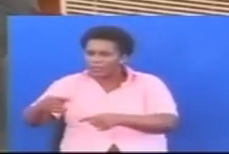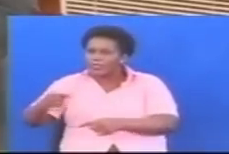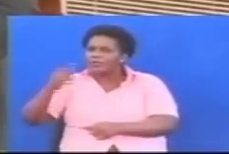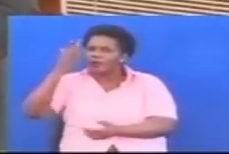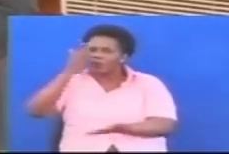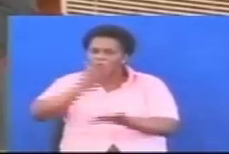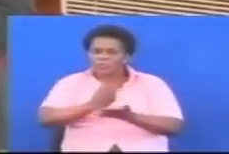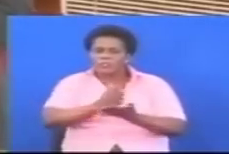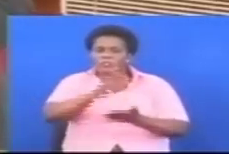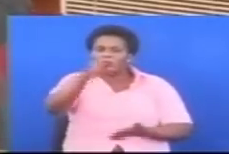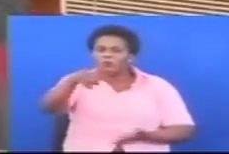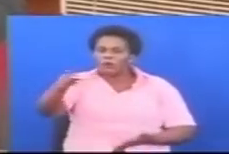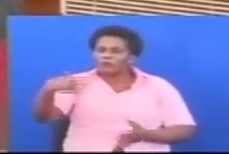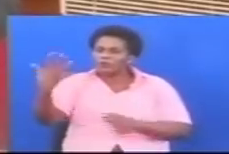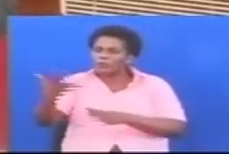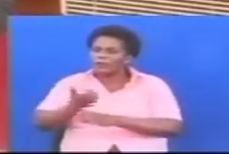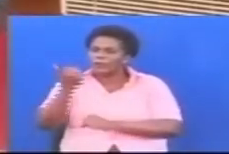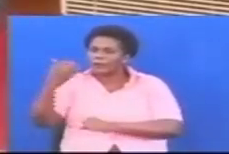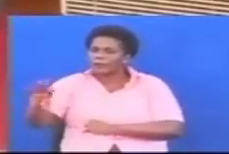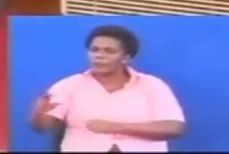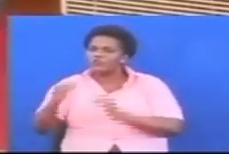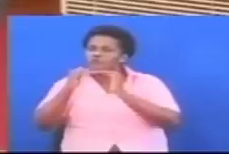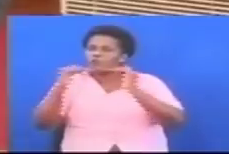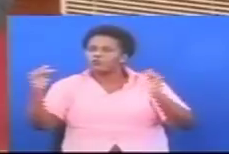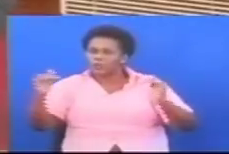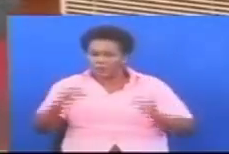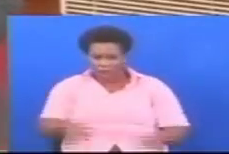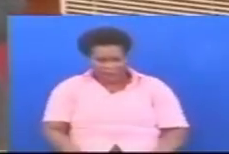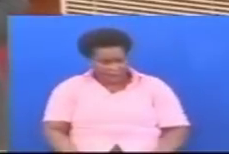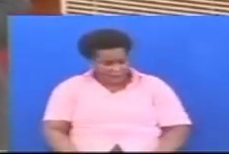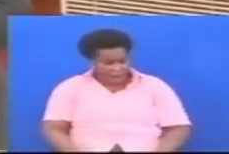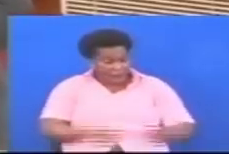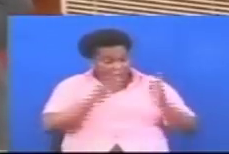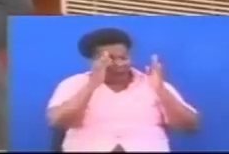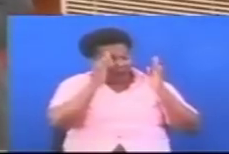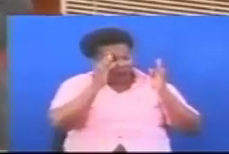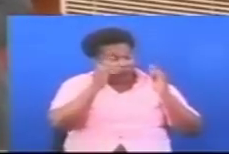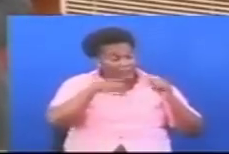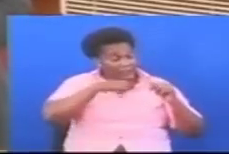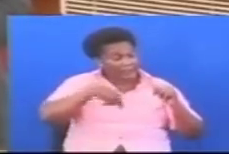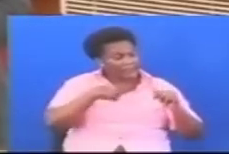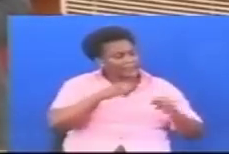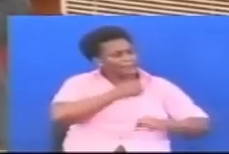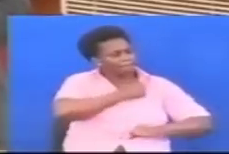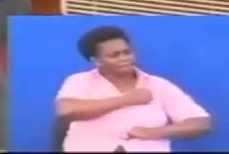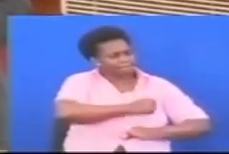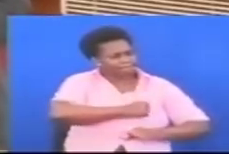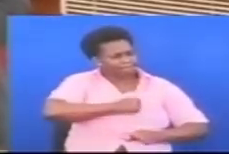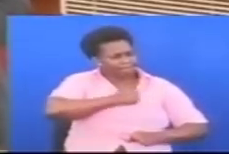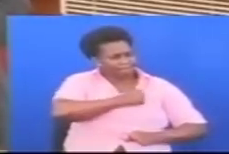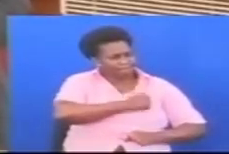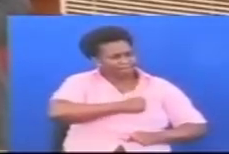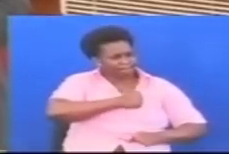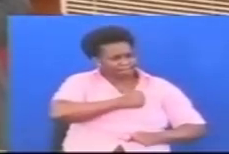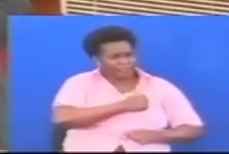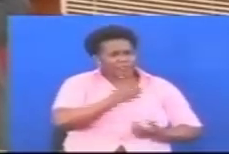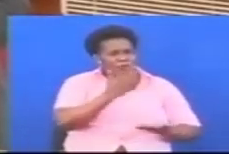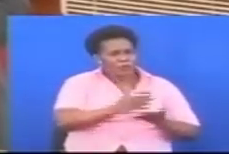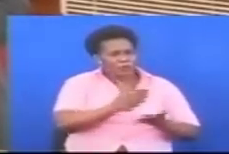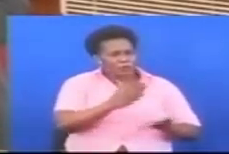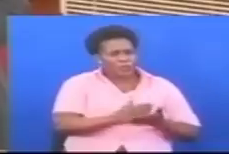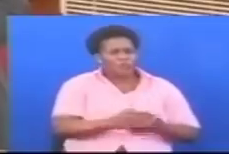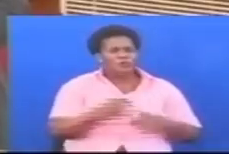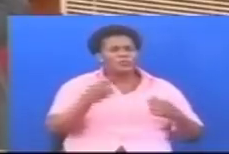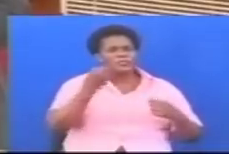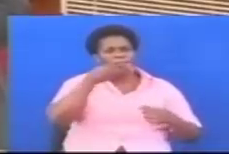maji kwa uwiano unaostahili. Kambi rasmi ya upinzani inasikitika kwamba licha ya jitihada hizo za kutafuta mikopo,